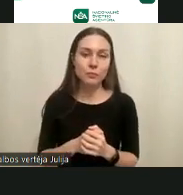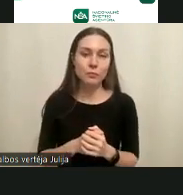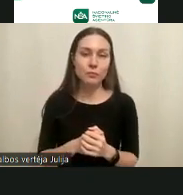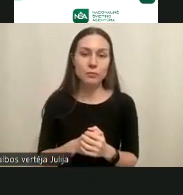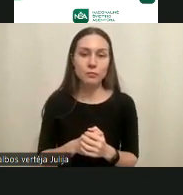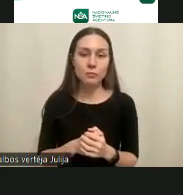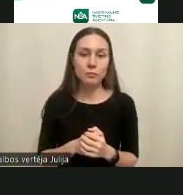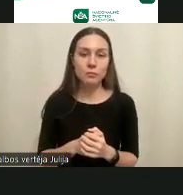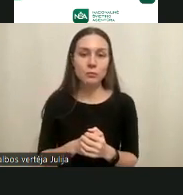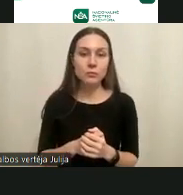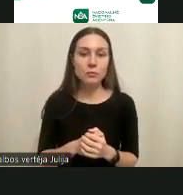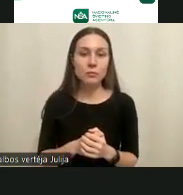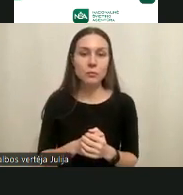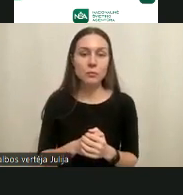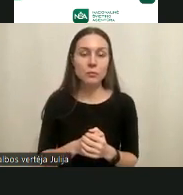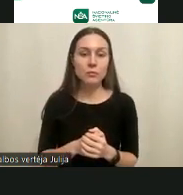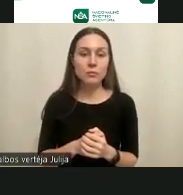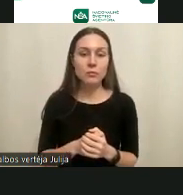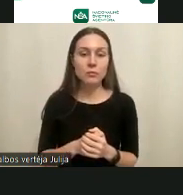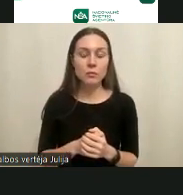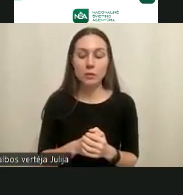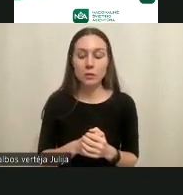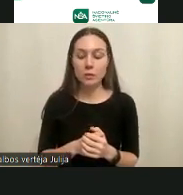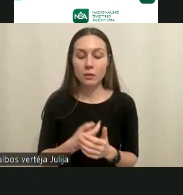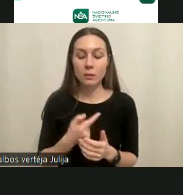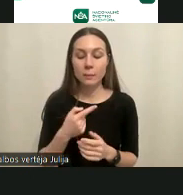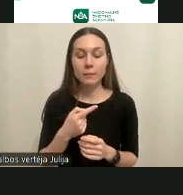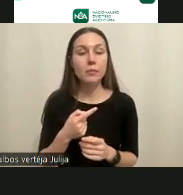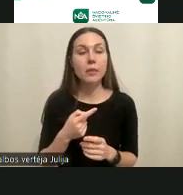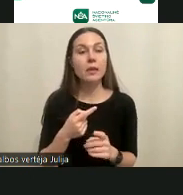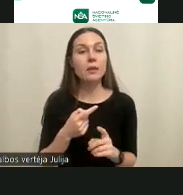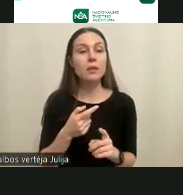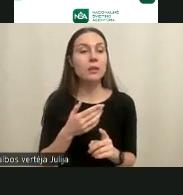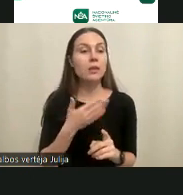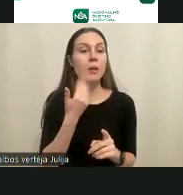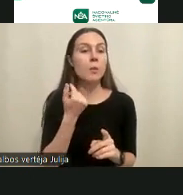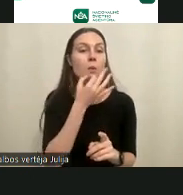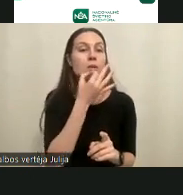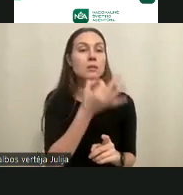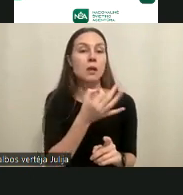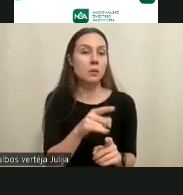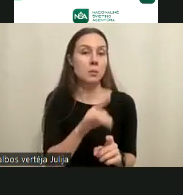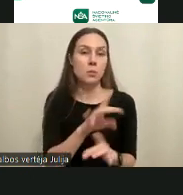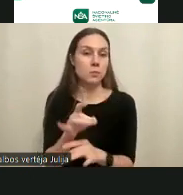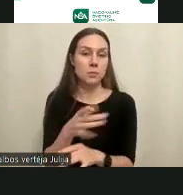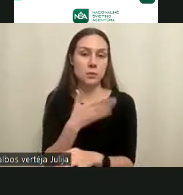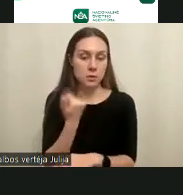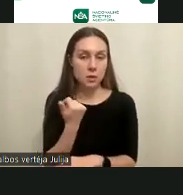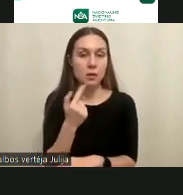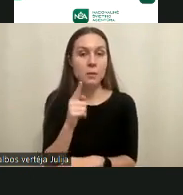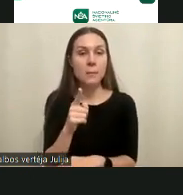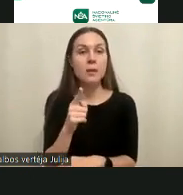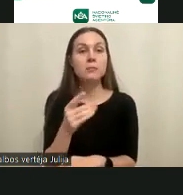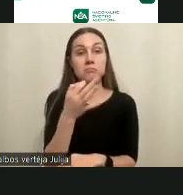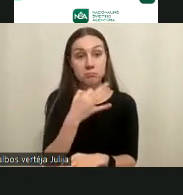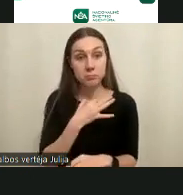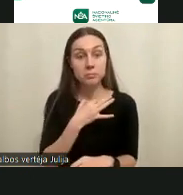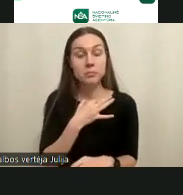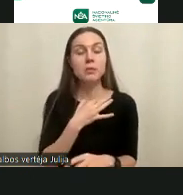mes net ir nesakėme, kad tai nesiskiria, bet jūs pabrėžėte ir mus tai privertė pamastyti ir